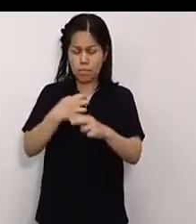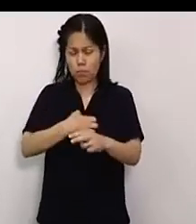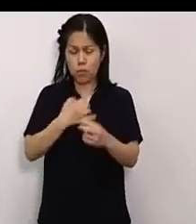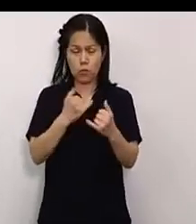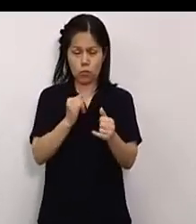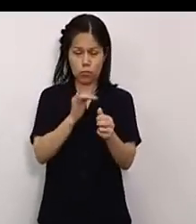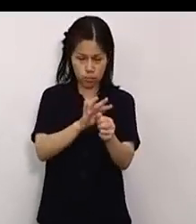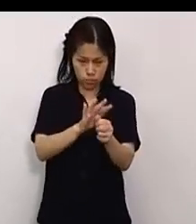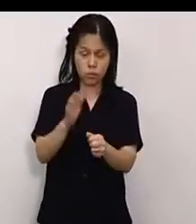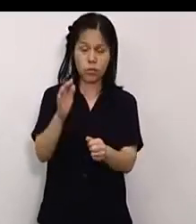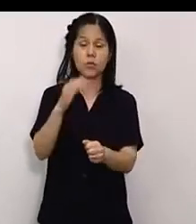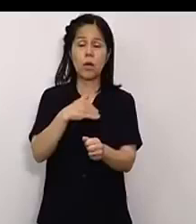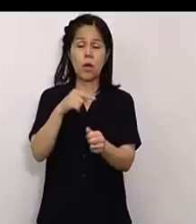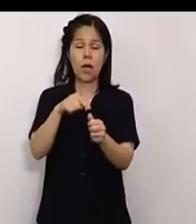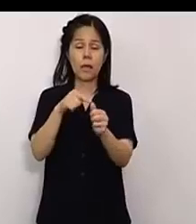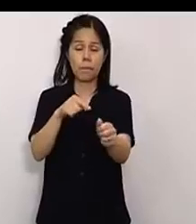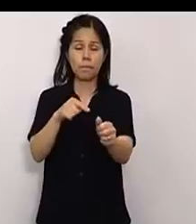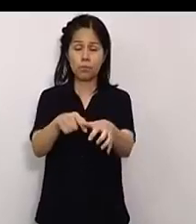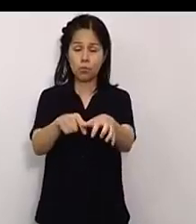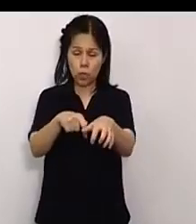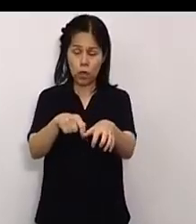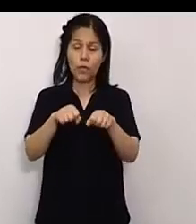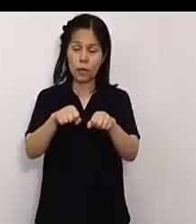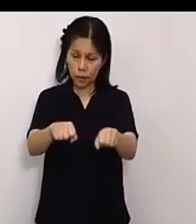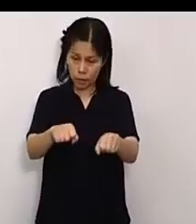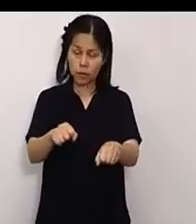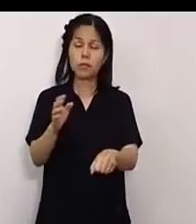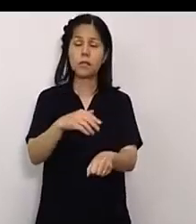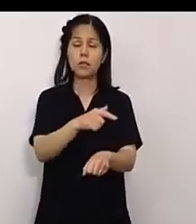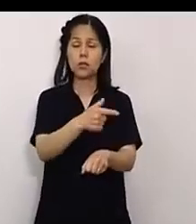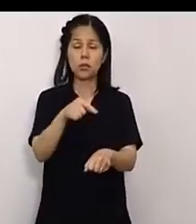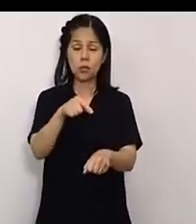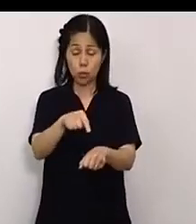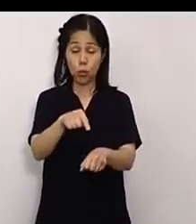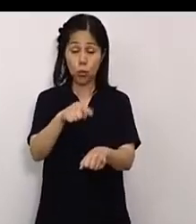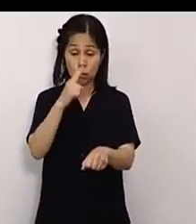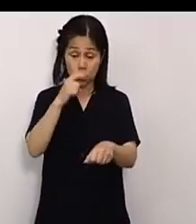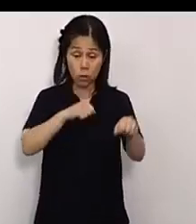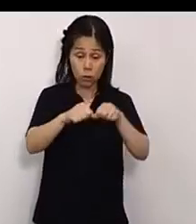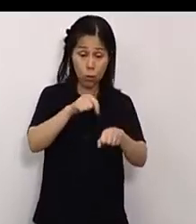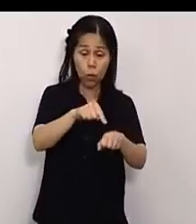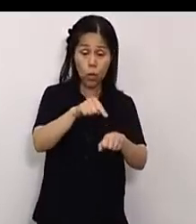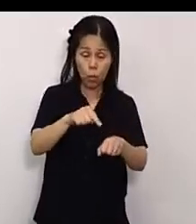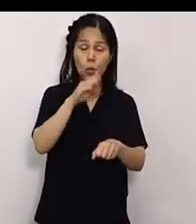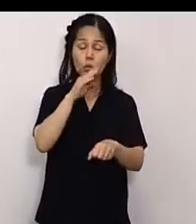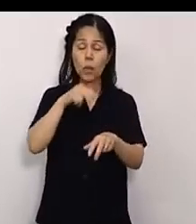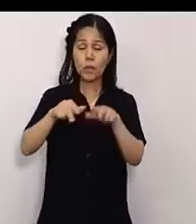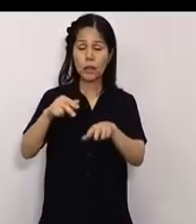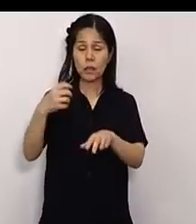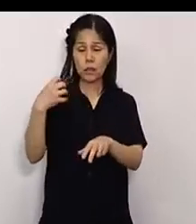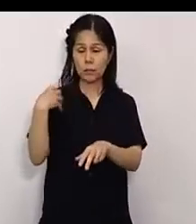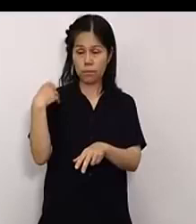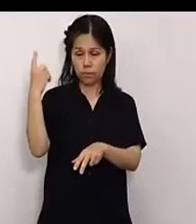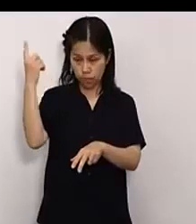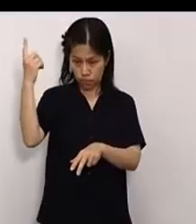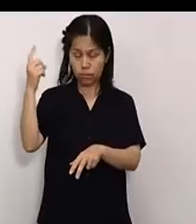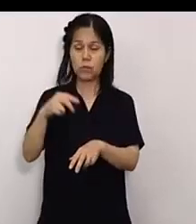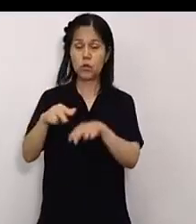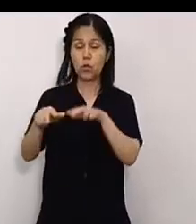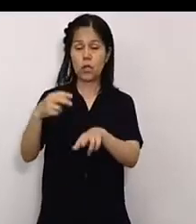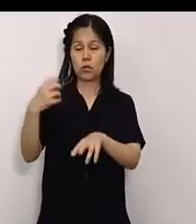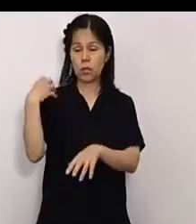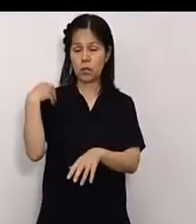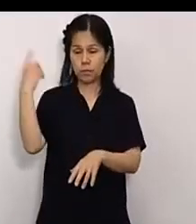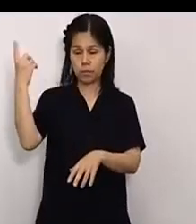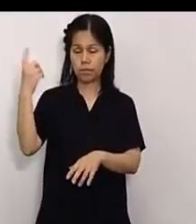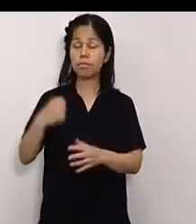から派遣村、土地越し派遣村をやったりしてるんですけど、ああいうことは全部本来はやっぱり政治家、行政がやるべきことだと思